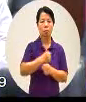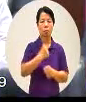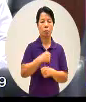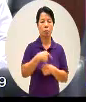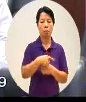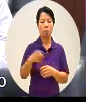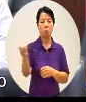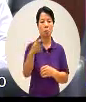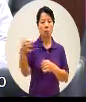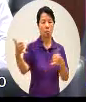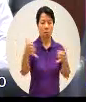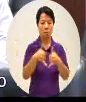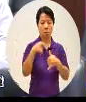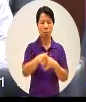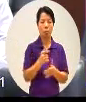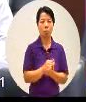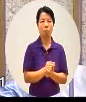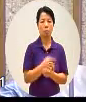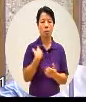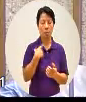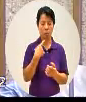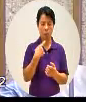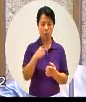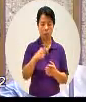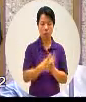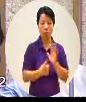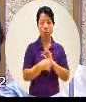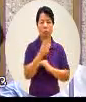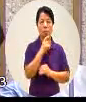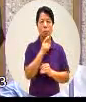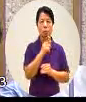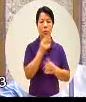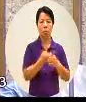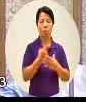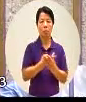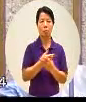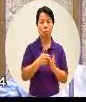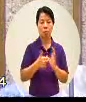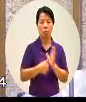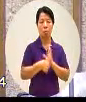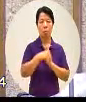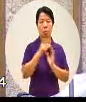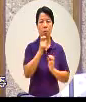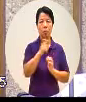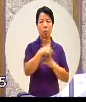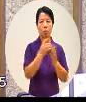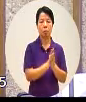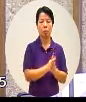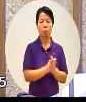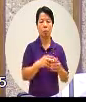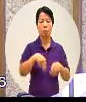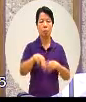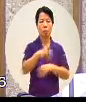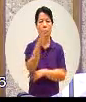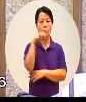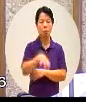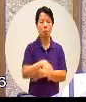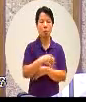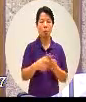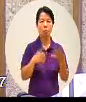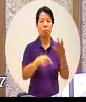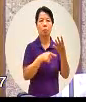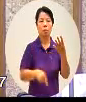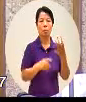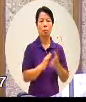这个顾问哈，哦，是一个职称啊，就是说跟我们了解，像行政院也有四个顾问。 你要跟